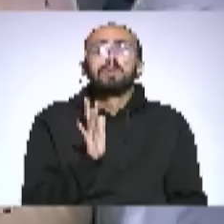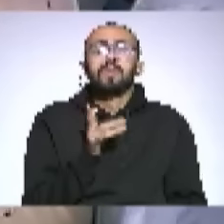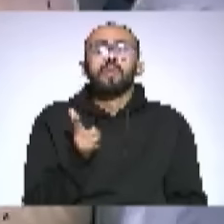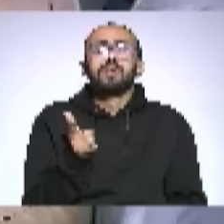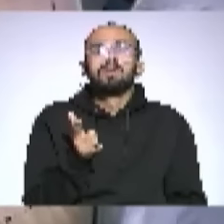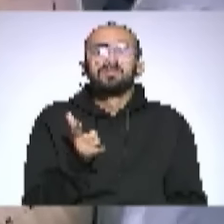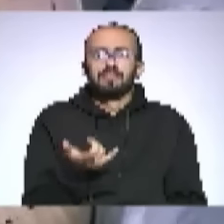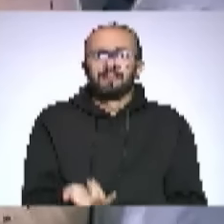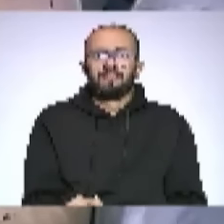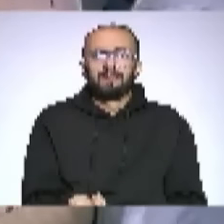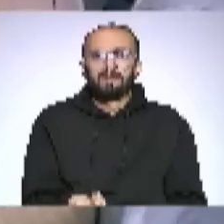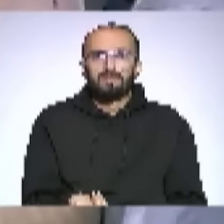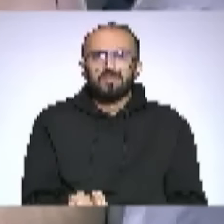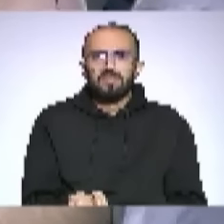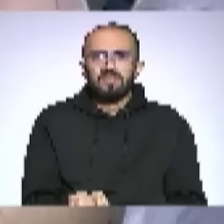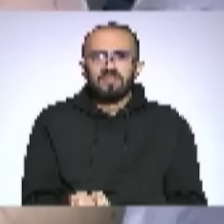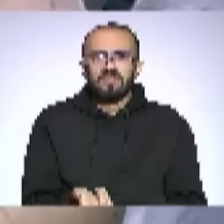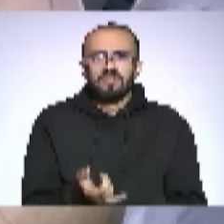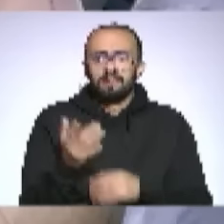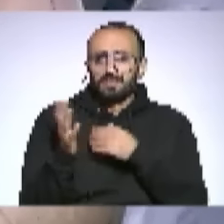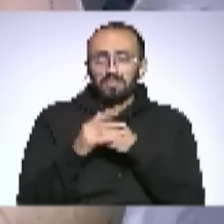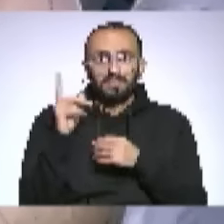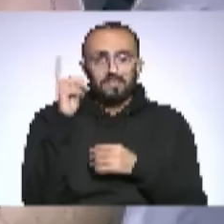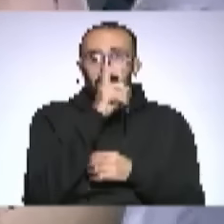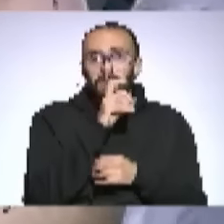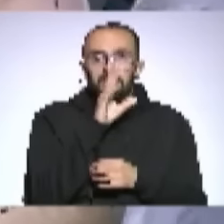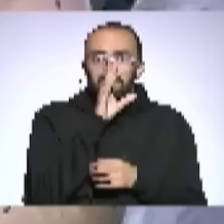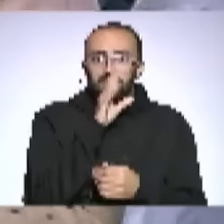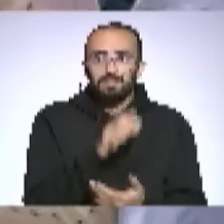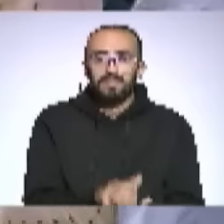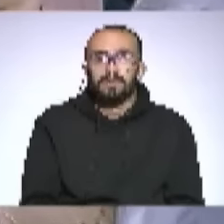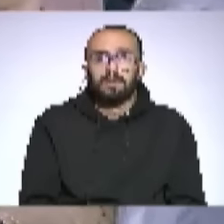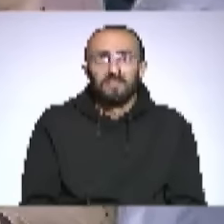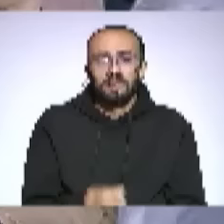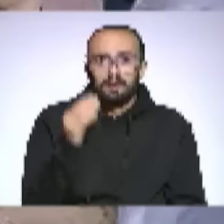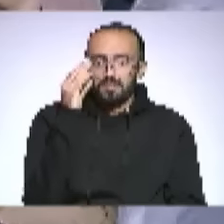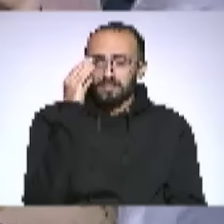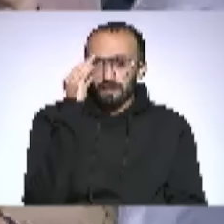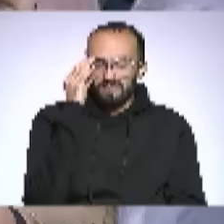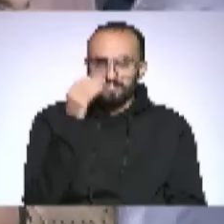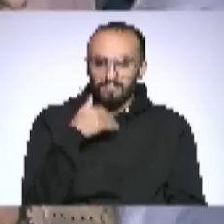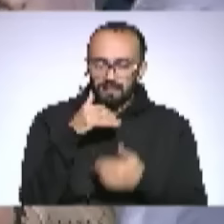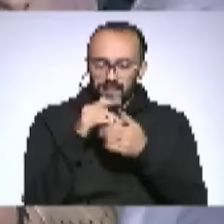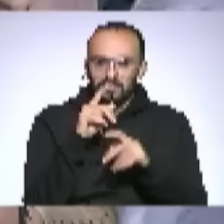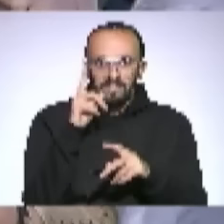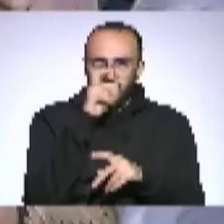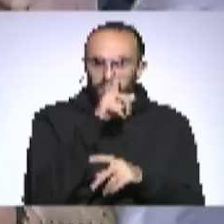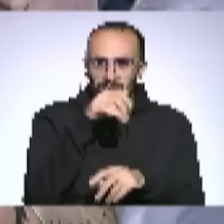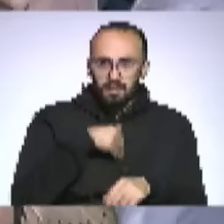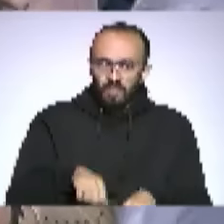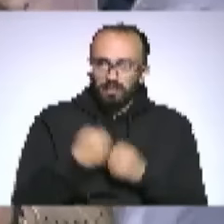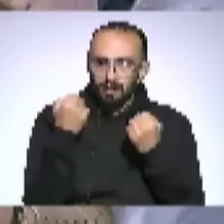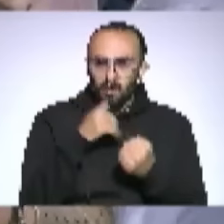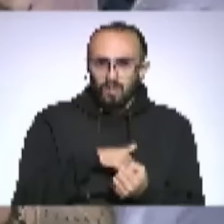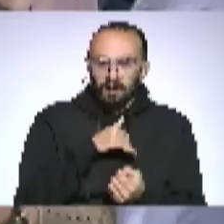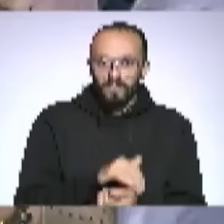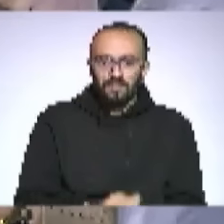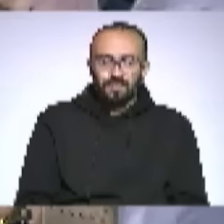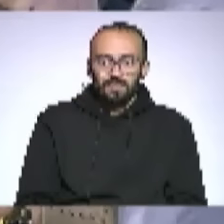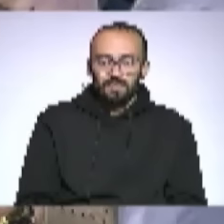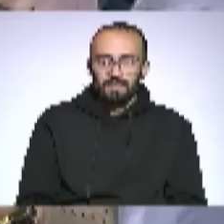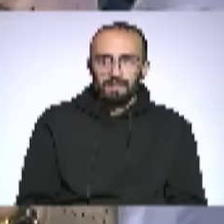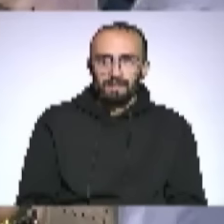نفس البيت اخوات فهو بيطلب حاجات صعبه قوي الحقيقه انا ما انصحها لانها هتتحط من جوه طب ربنا